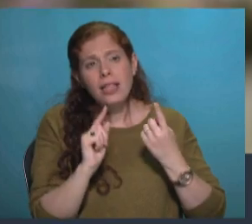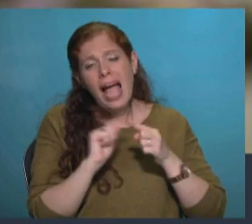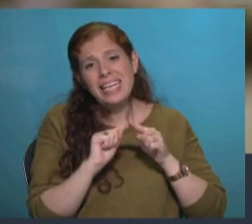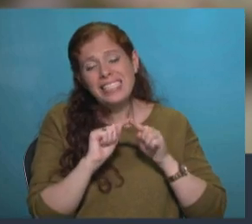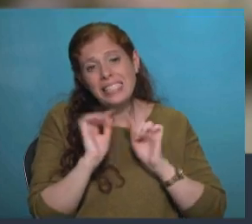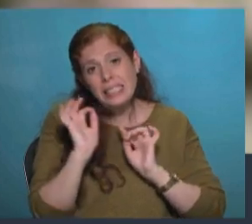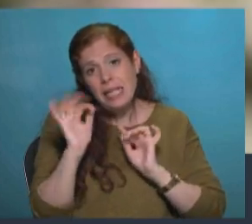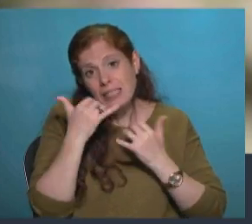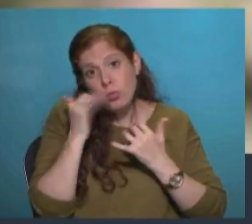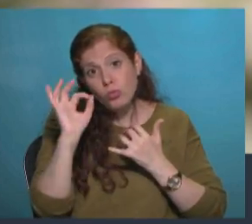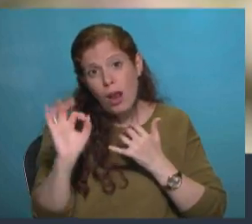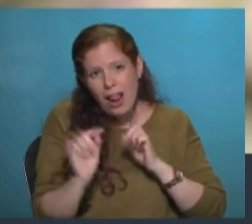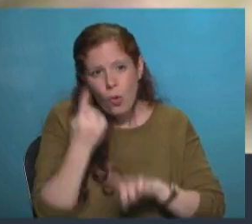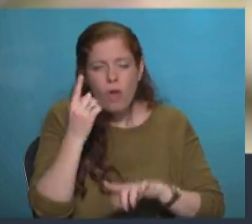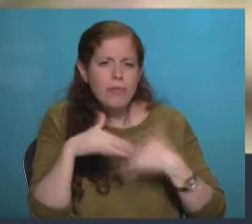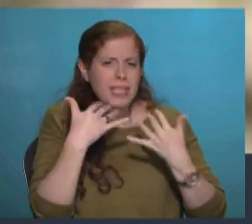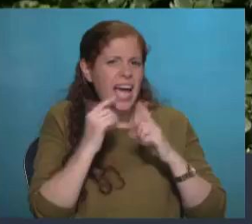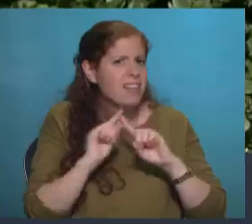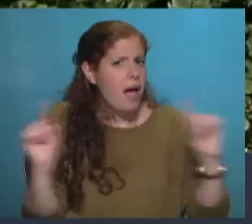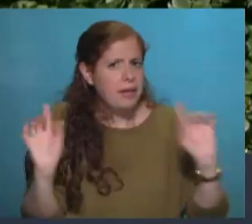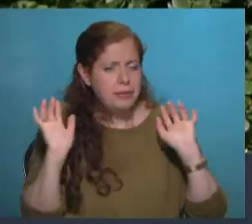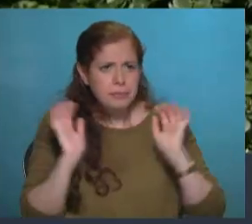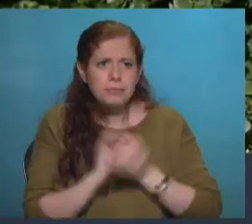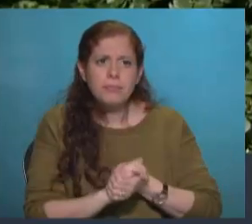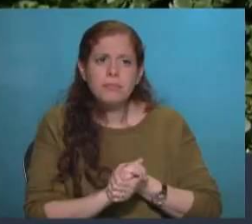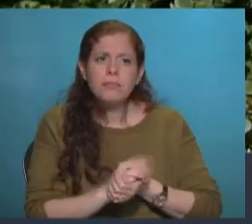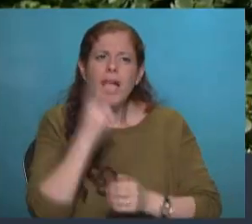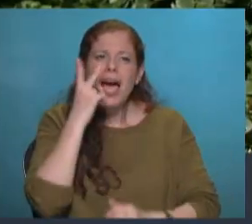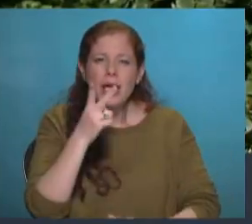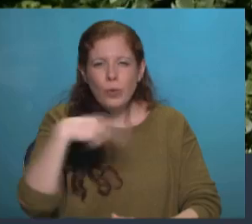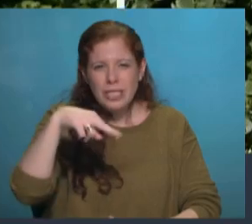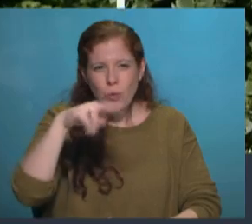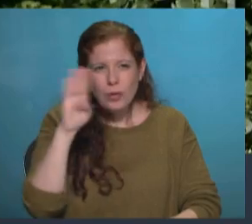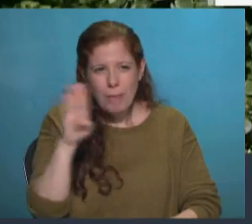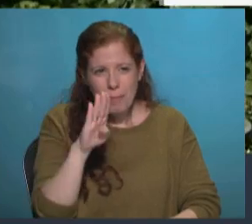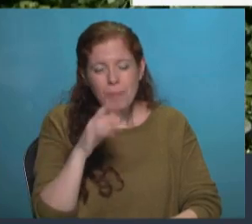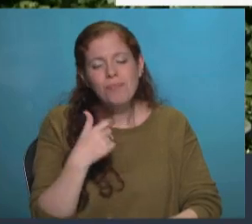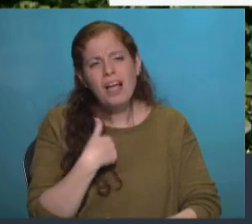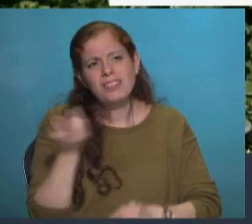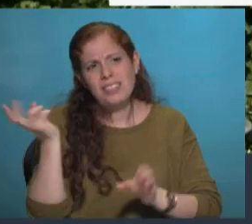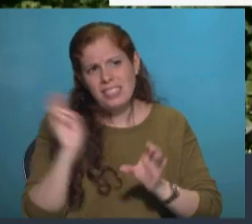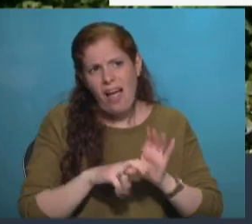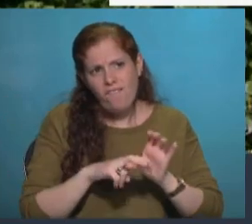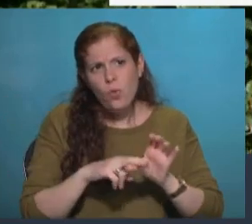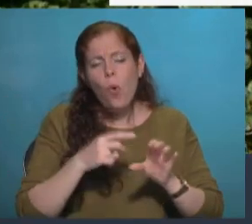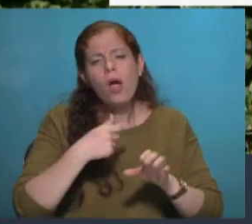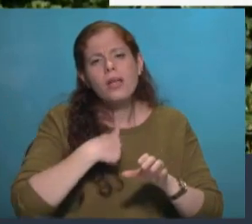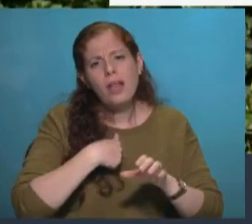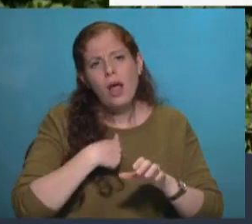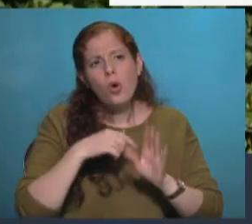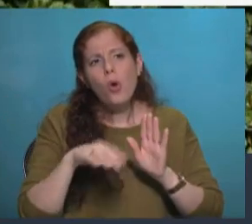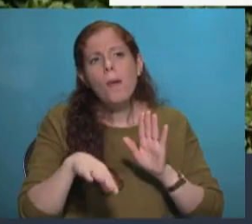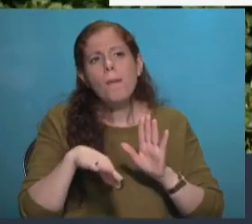והיא מתארת אותו אחרת לחלוטין. ראינו את הסיור של ביבי, אז אנחנו הצטרפנו כי אנחנו